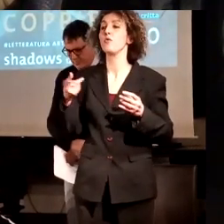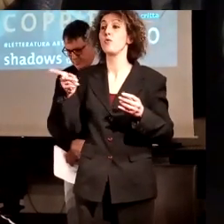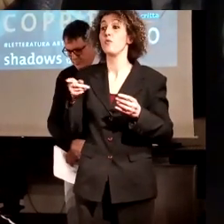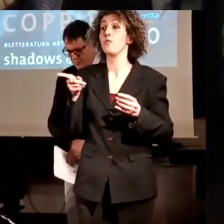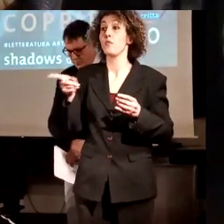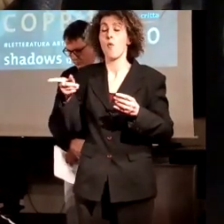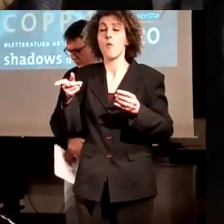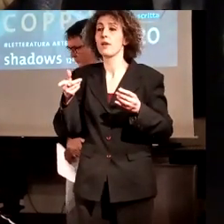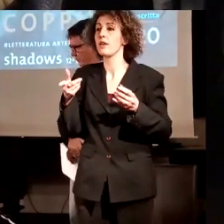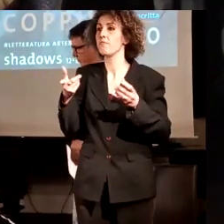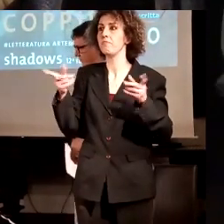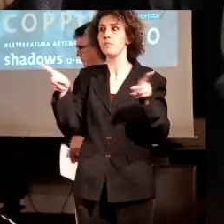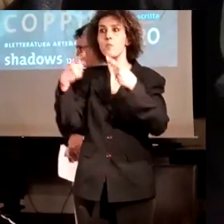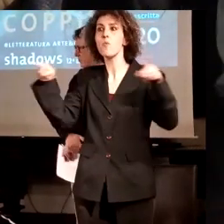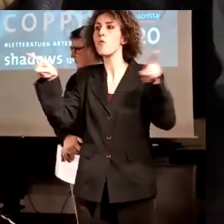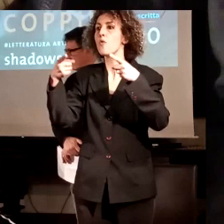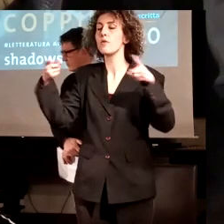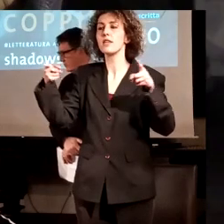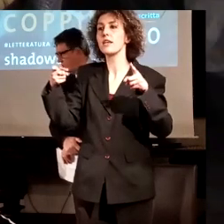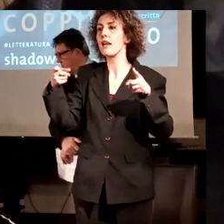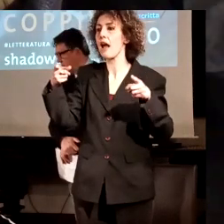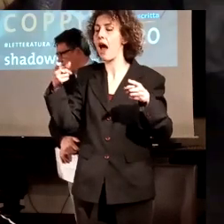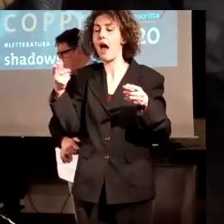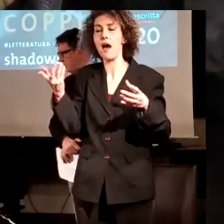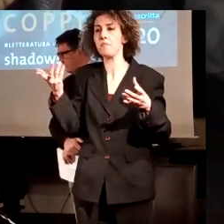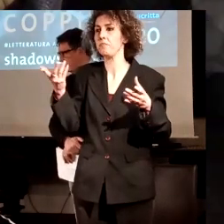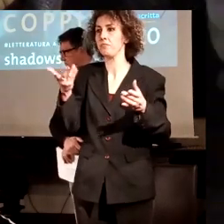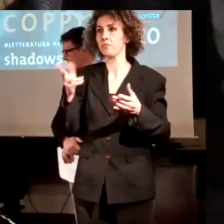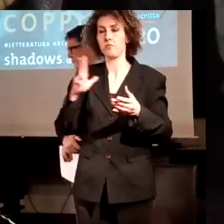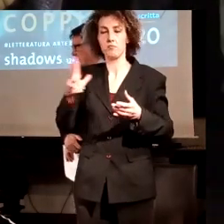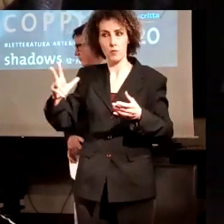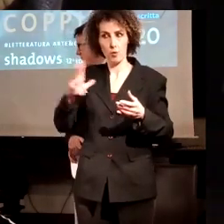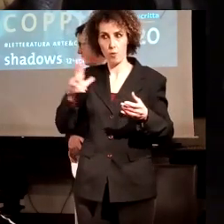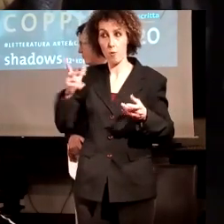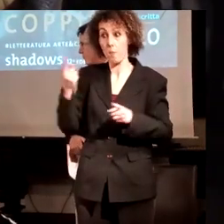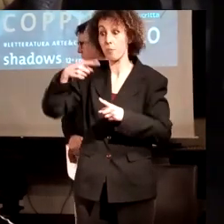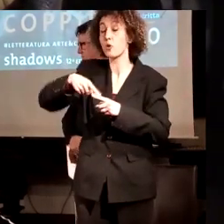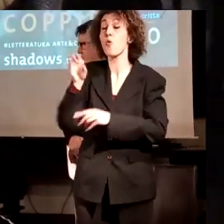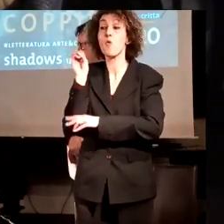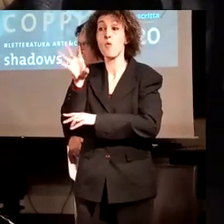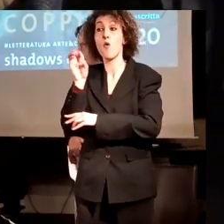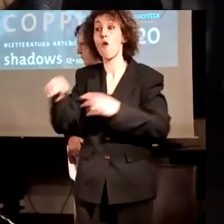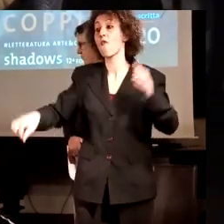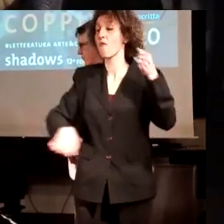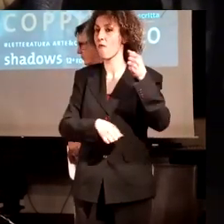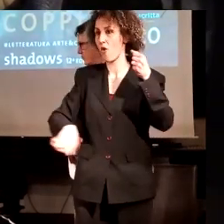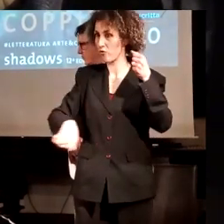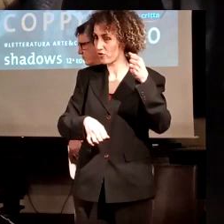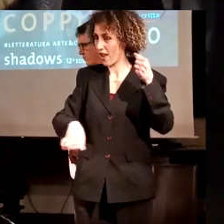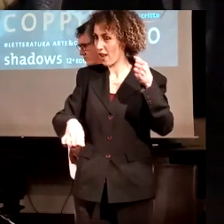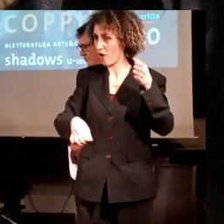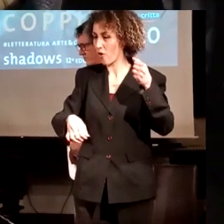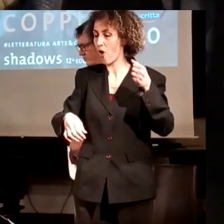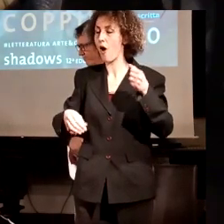tantissima tantissima parte del suo repertorio e tra l'altro insegna il violoncello il suo strumento in questo momento anche al